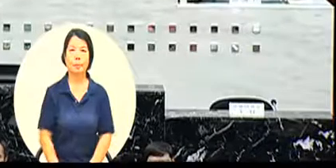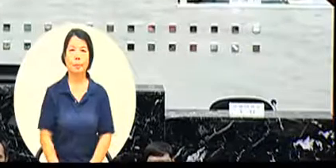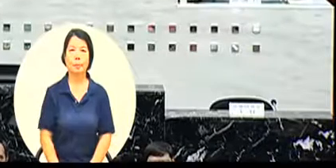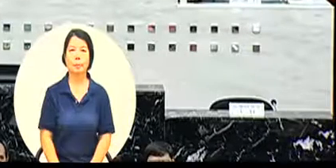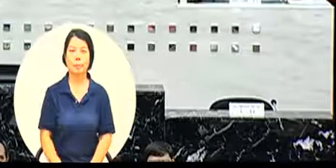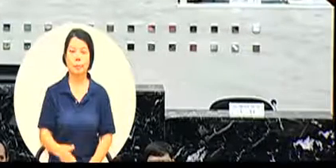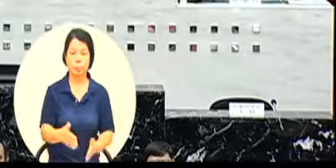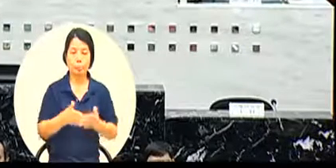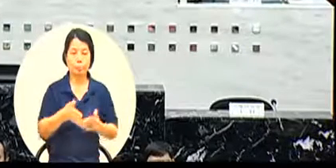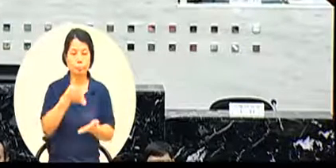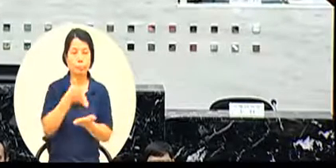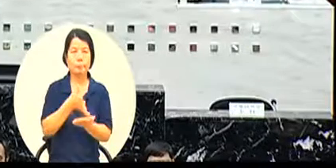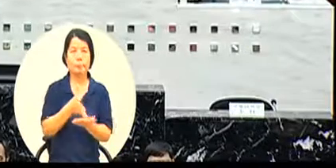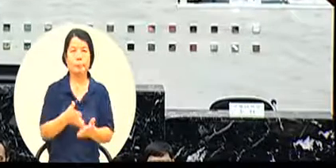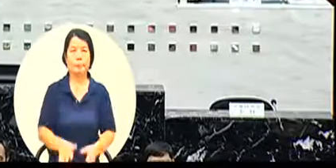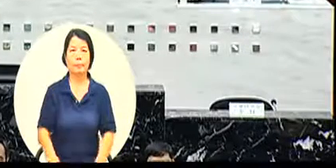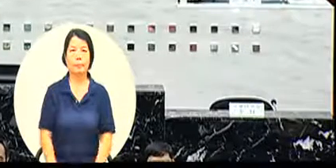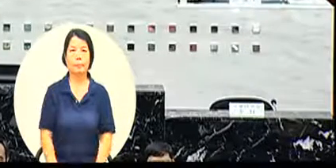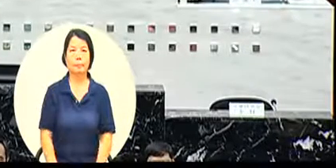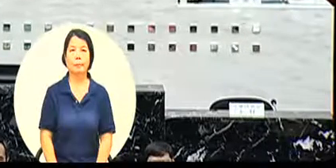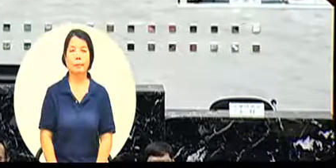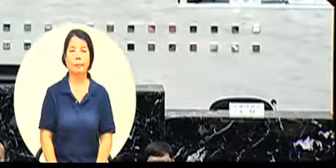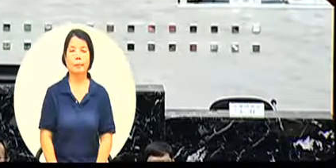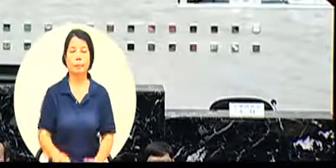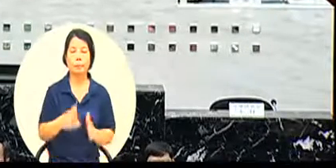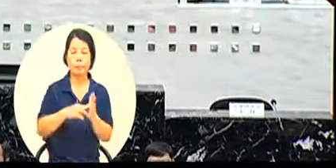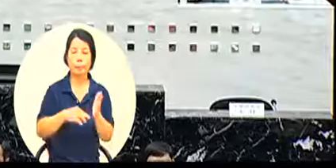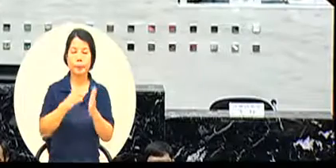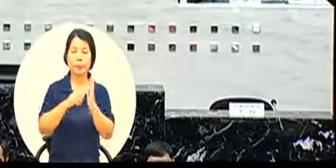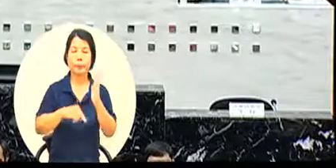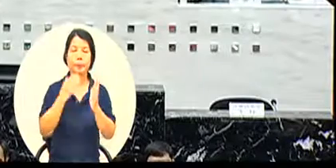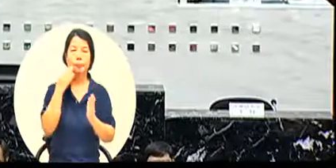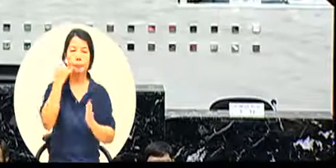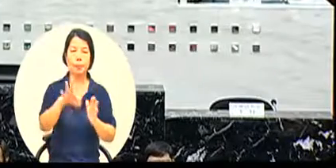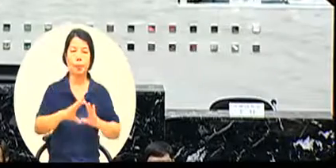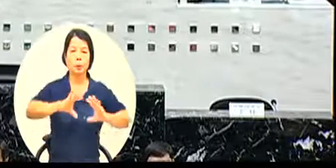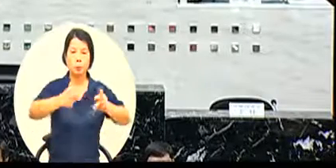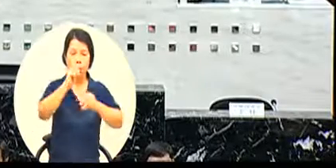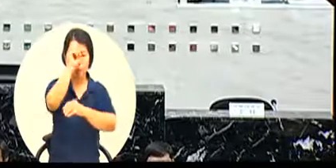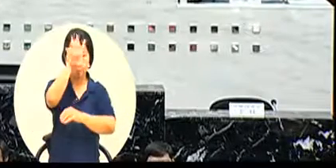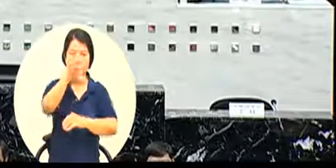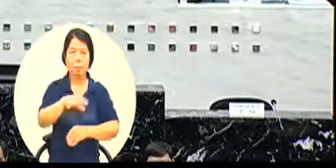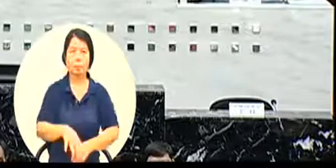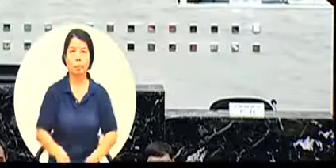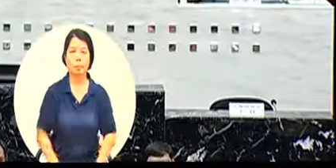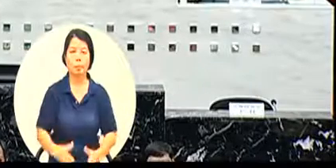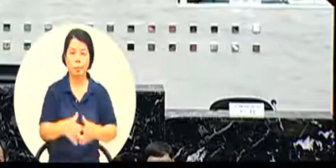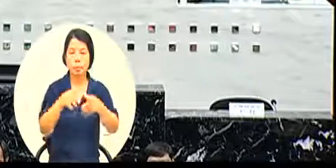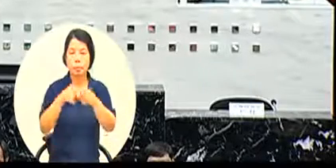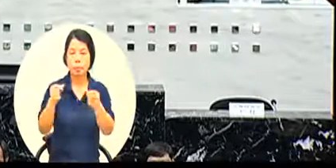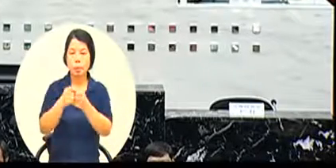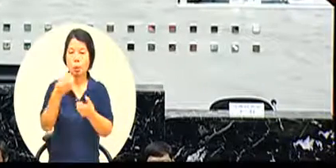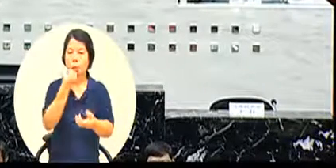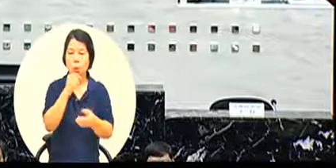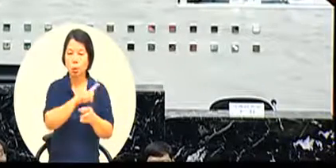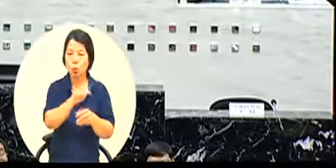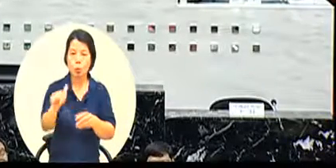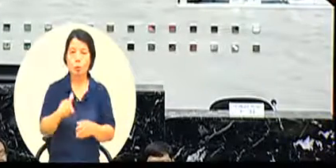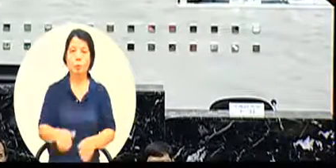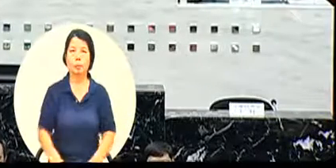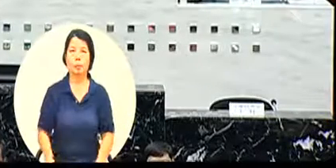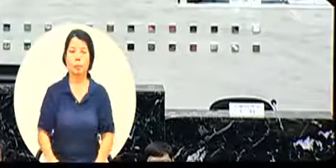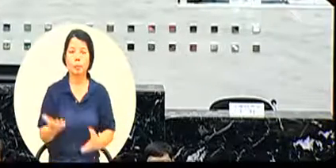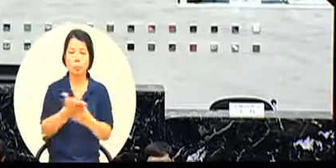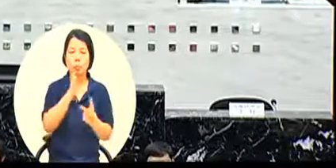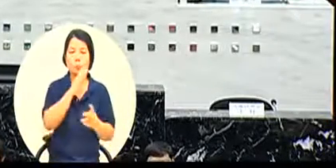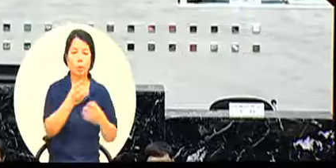如果要讲的是，比如说是国民党团的日本食品案，或者是